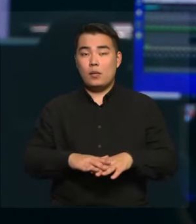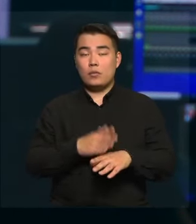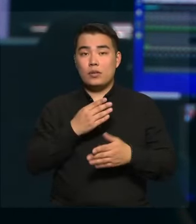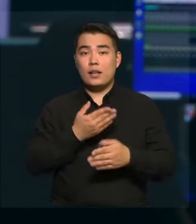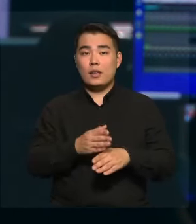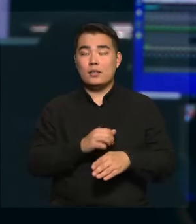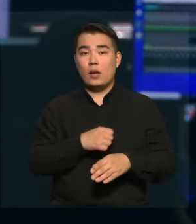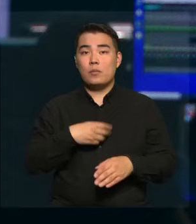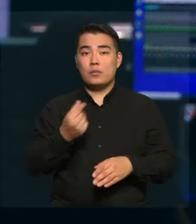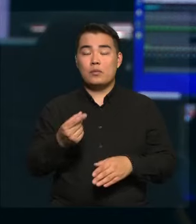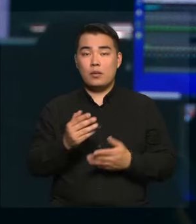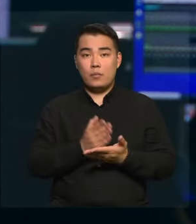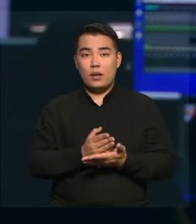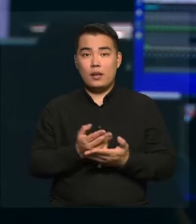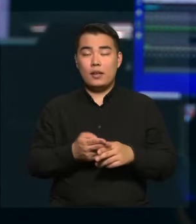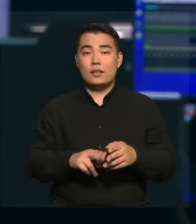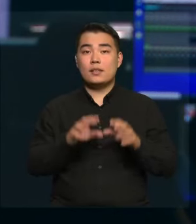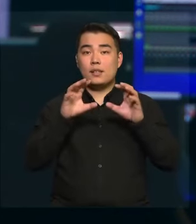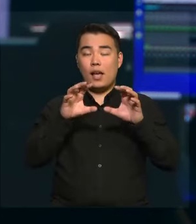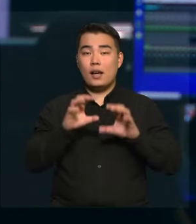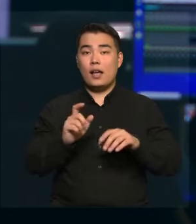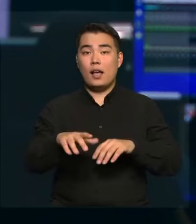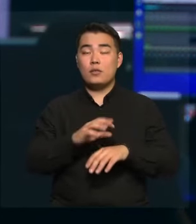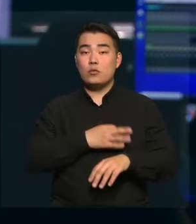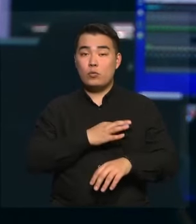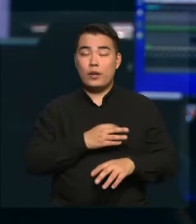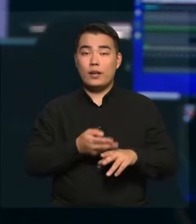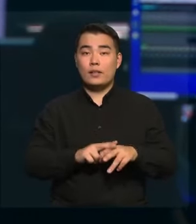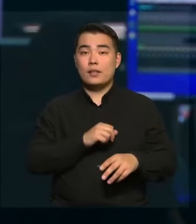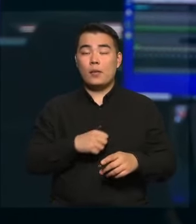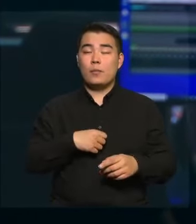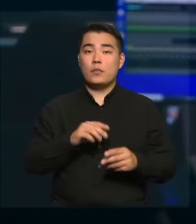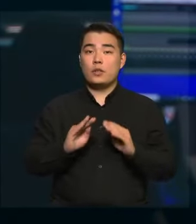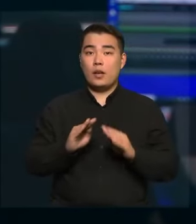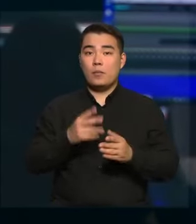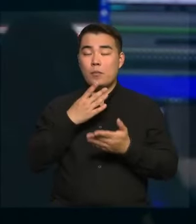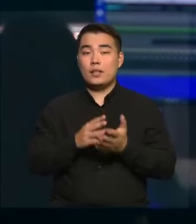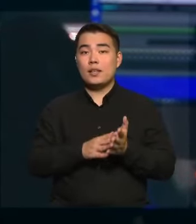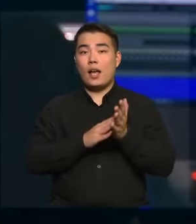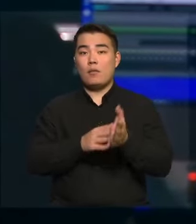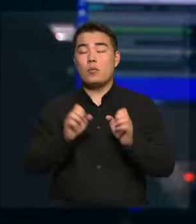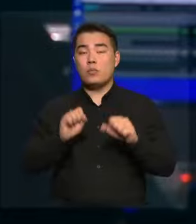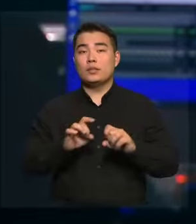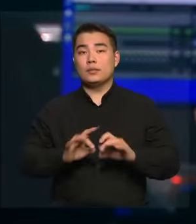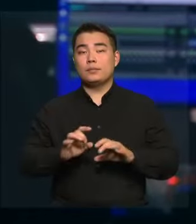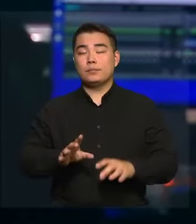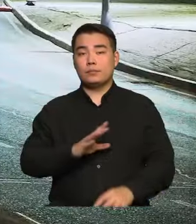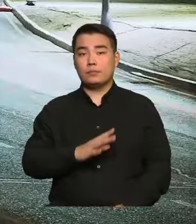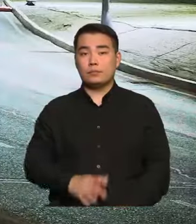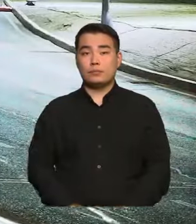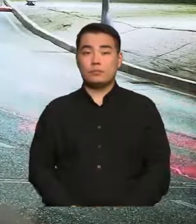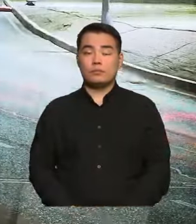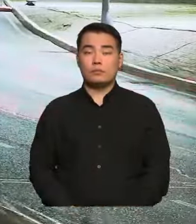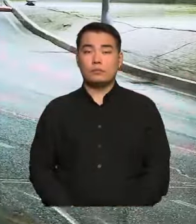өздері төлеп отыр. Енді заңгерлер сотқа апелляциялық шағымның мерзімін қалпына келтіру туралы арыз жазуға болатынын айтады.